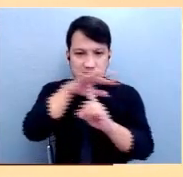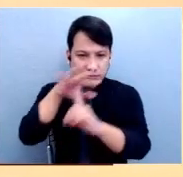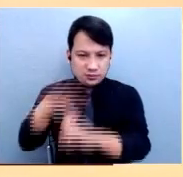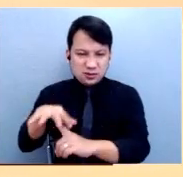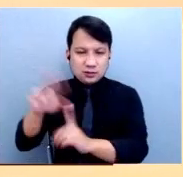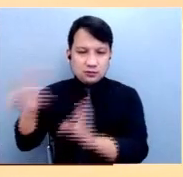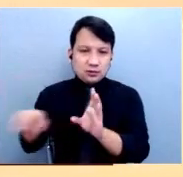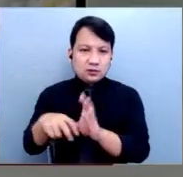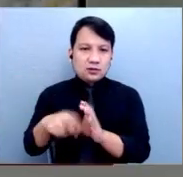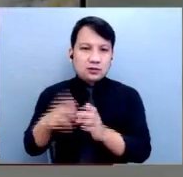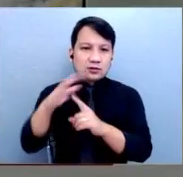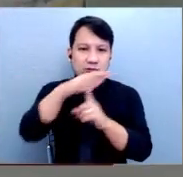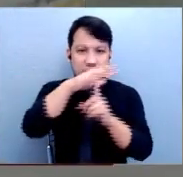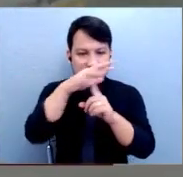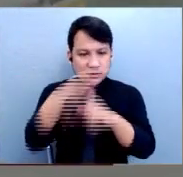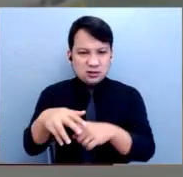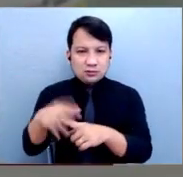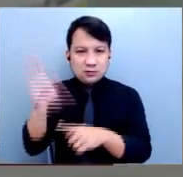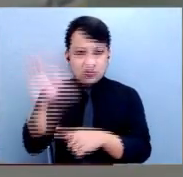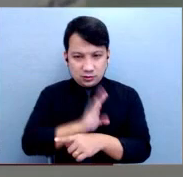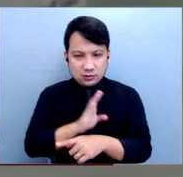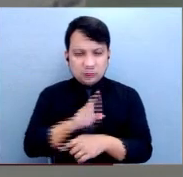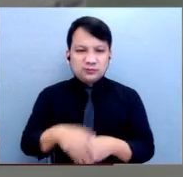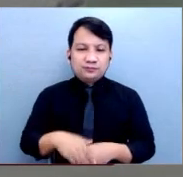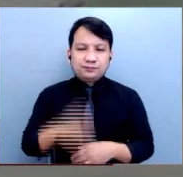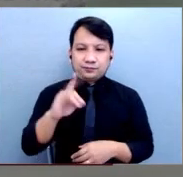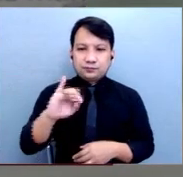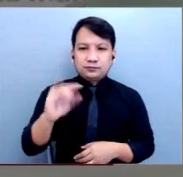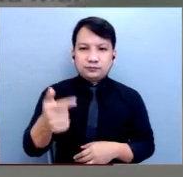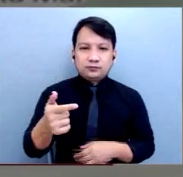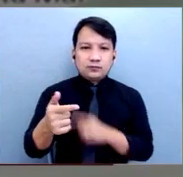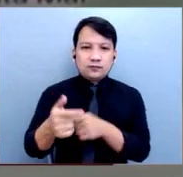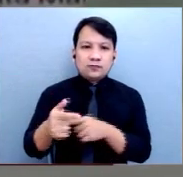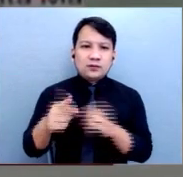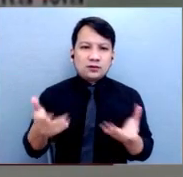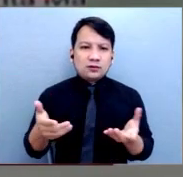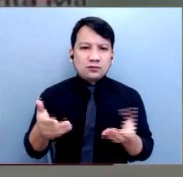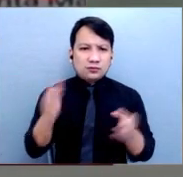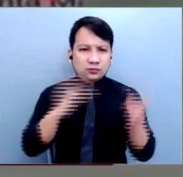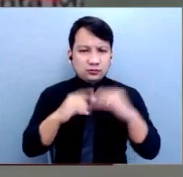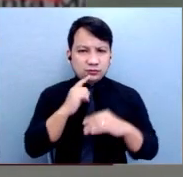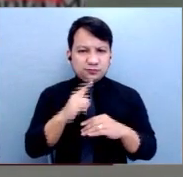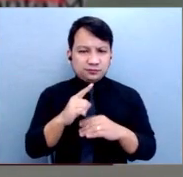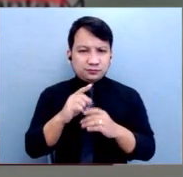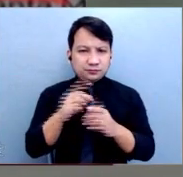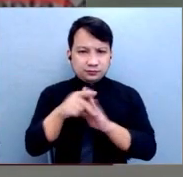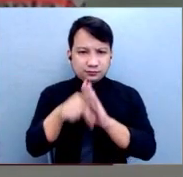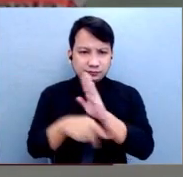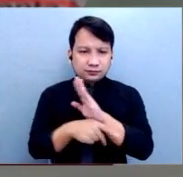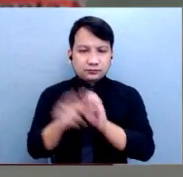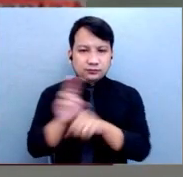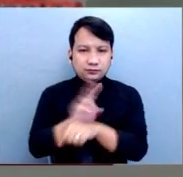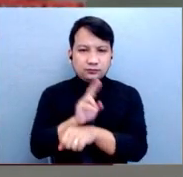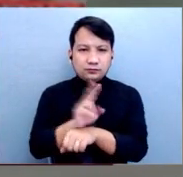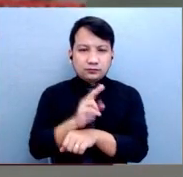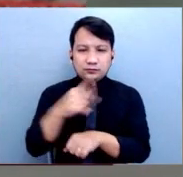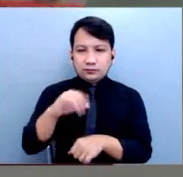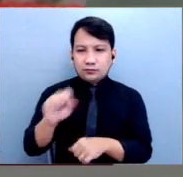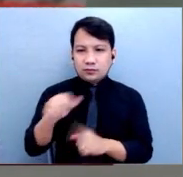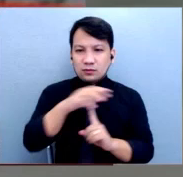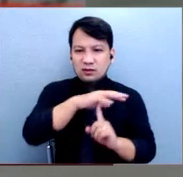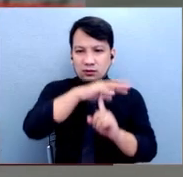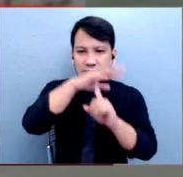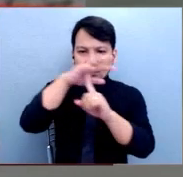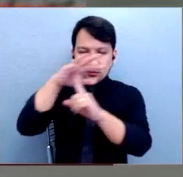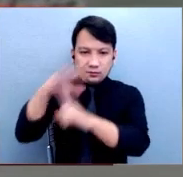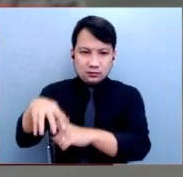yung nag-crash. Paglilinaw ng DILG, wala namang paglabag sa protocol ng paggamit ng PNP chopper para sunduin